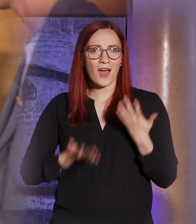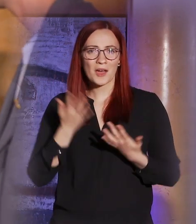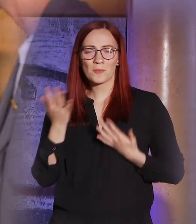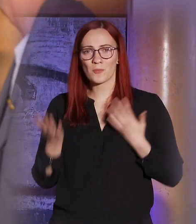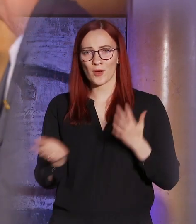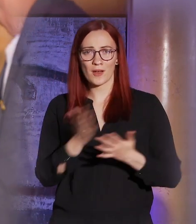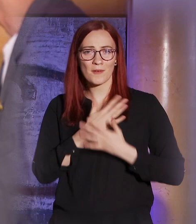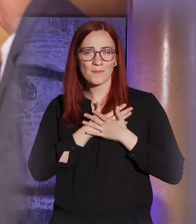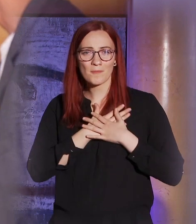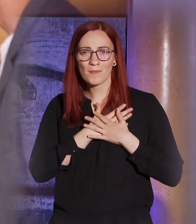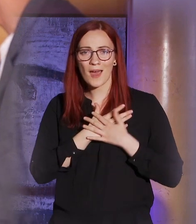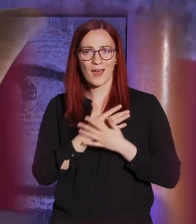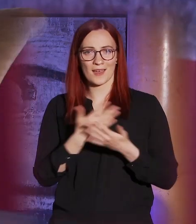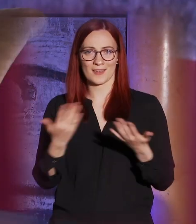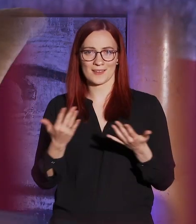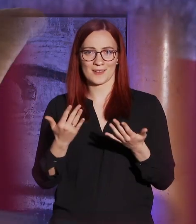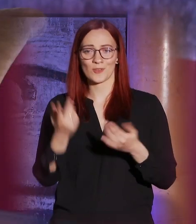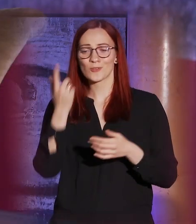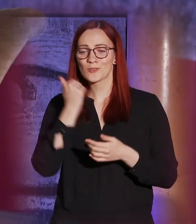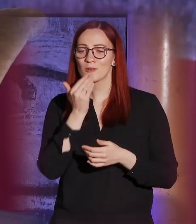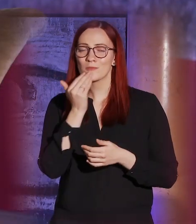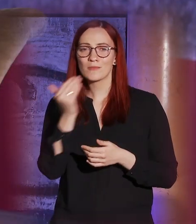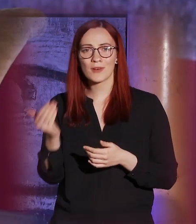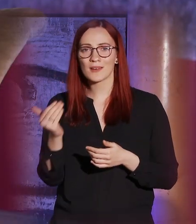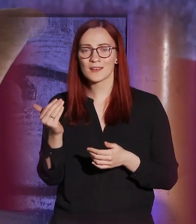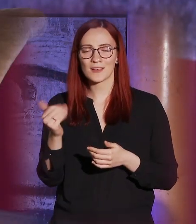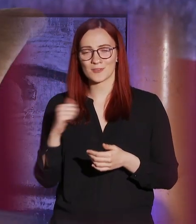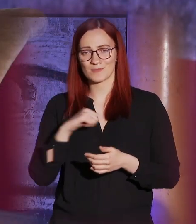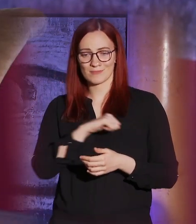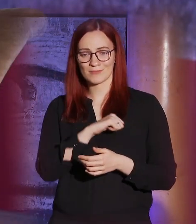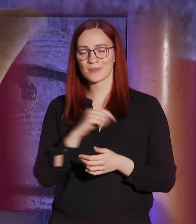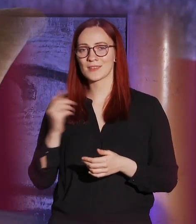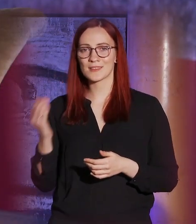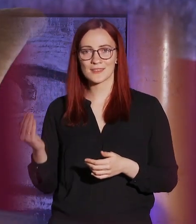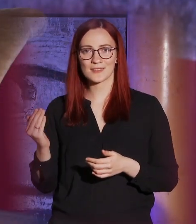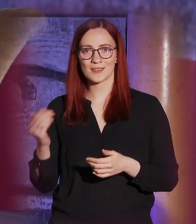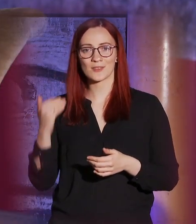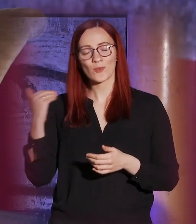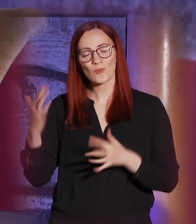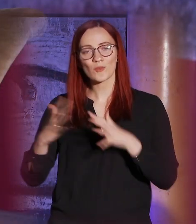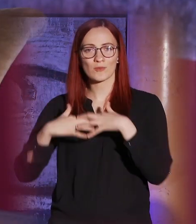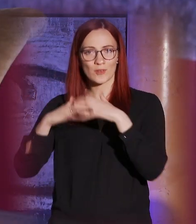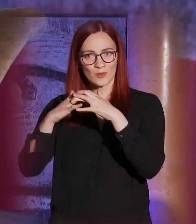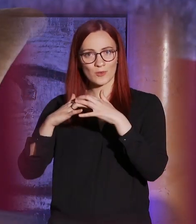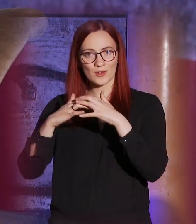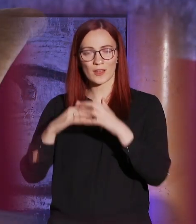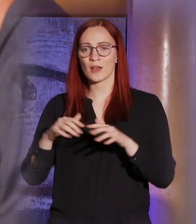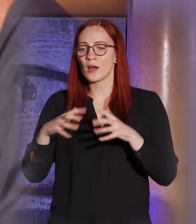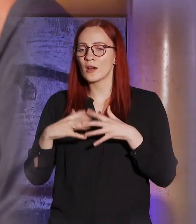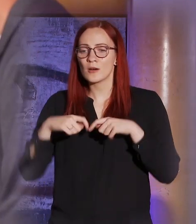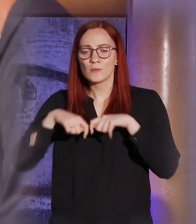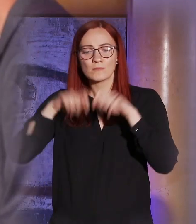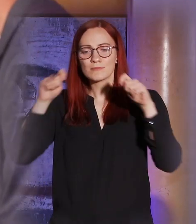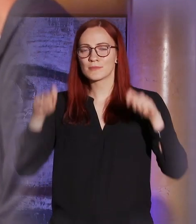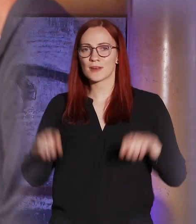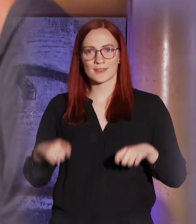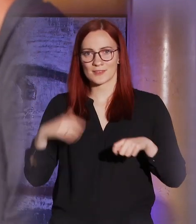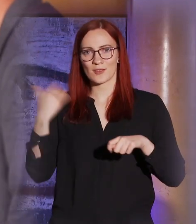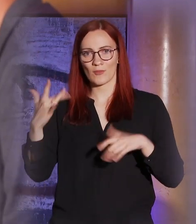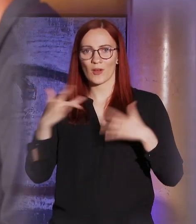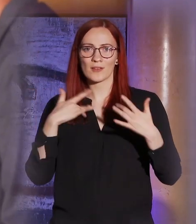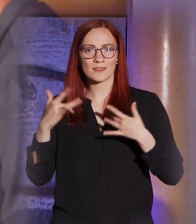daug meilės. Ir norisi paklausti jūsų pačios, kaip esate, kadangi jo įkūrėja, tai kaip prasidėjo jūsų ta teatro